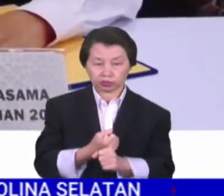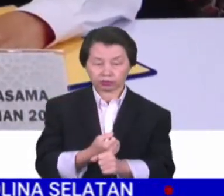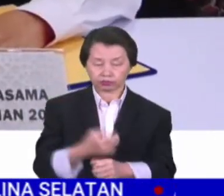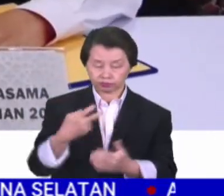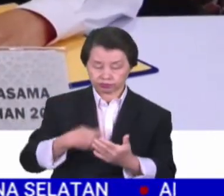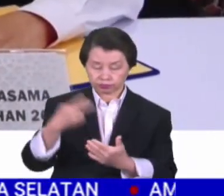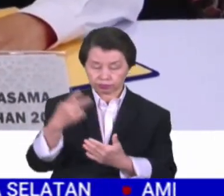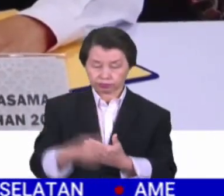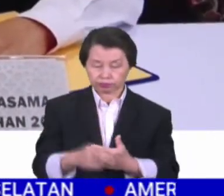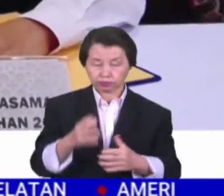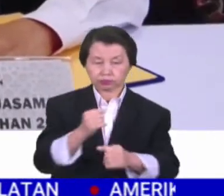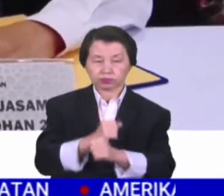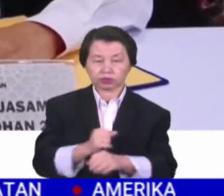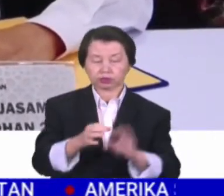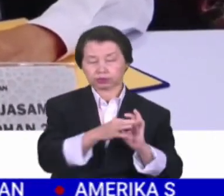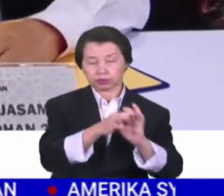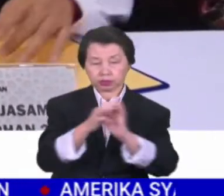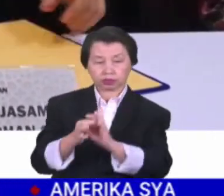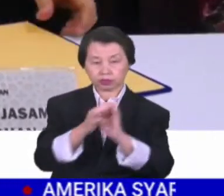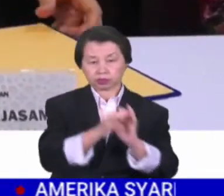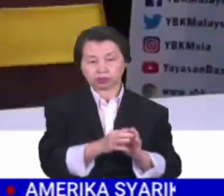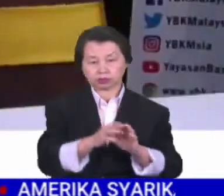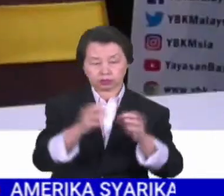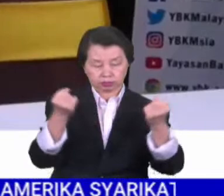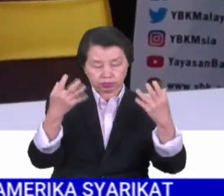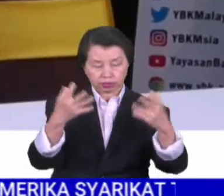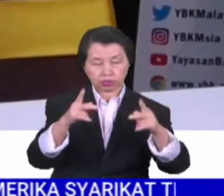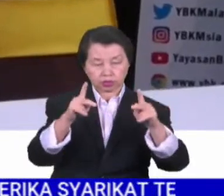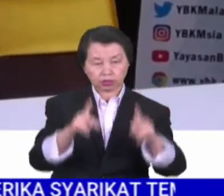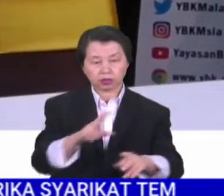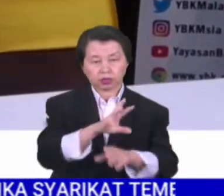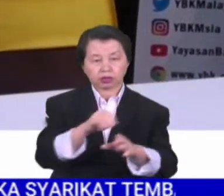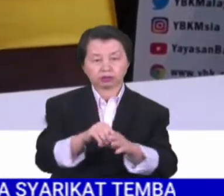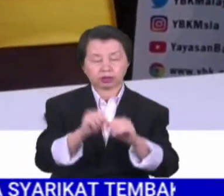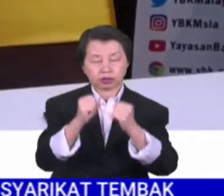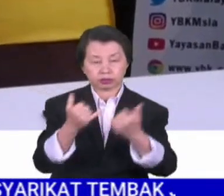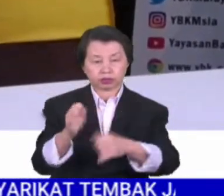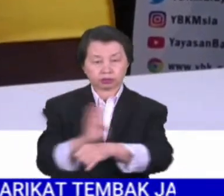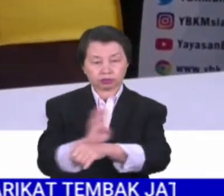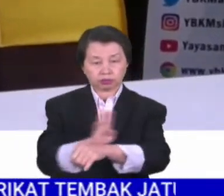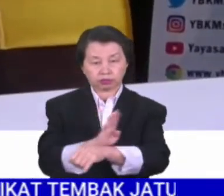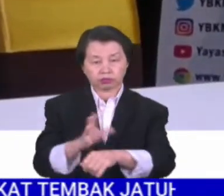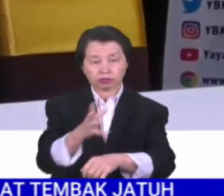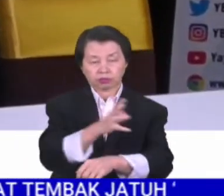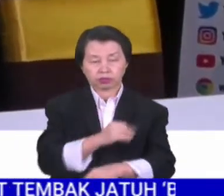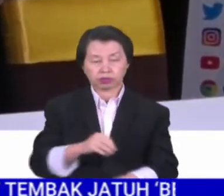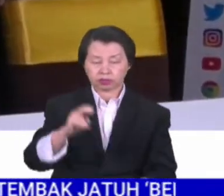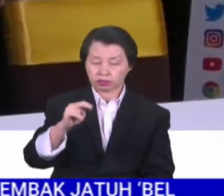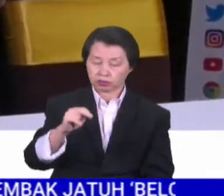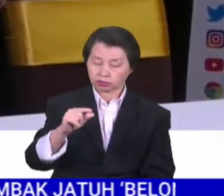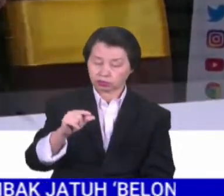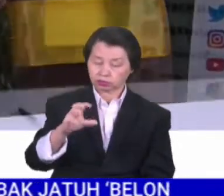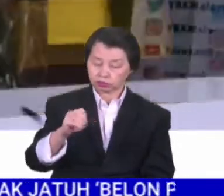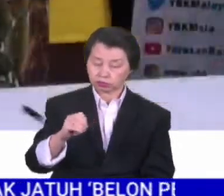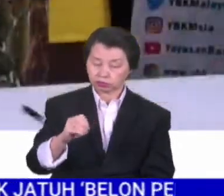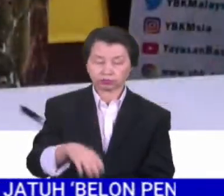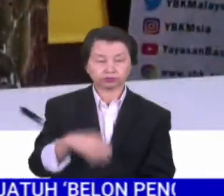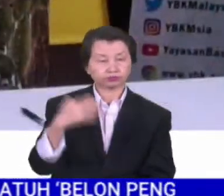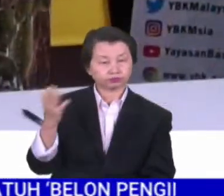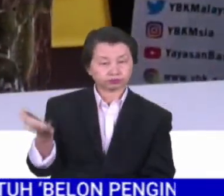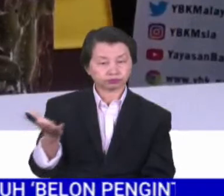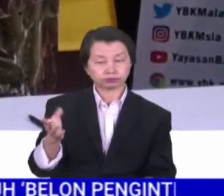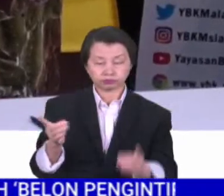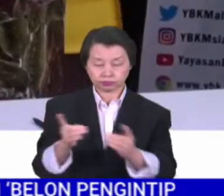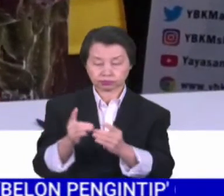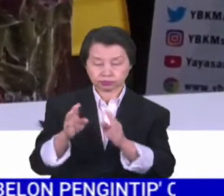Program tersebut mendapat kerjasama pelbagai pihak termasuk syarikat korporat dan pertubuhan bukan kerajaan. Beliau ditemui